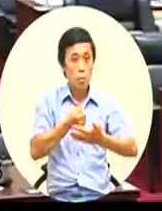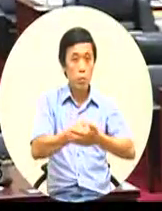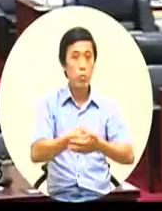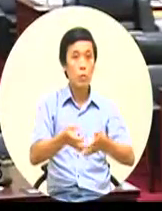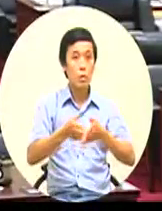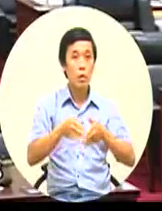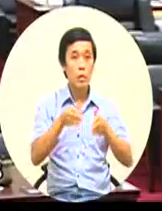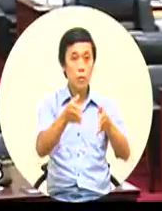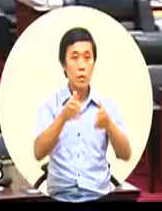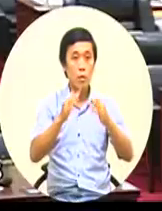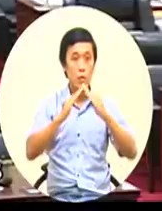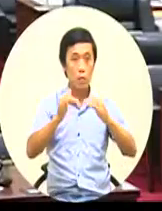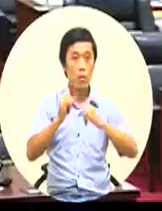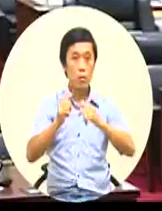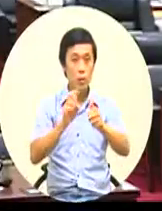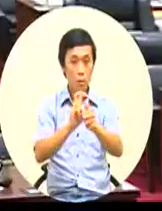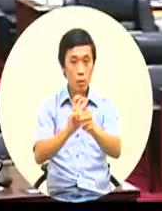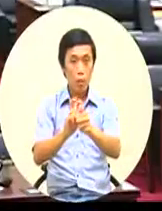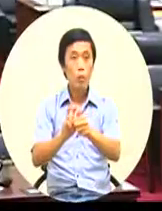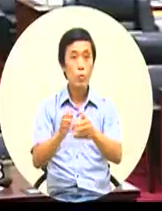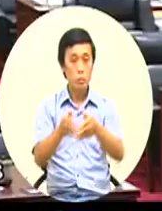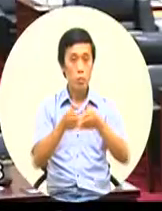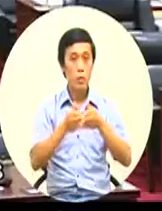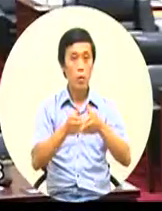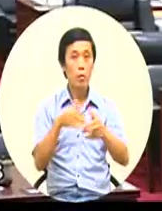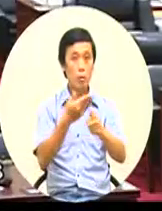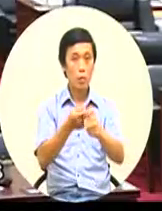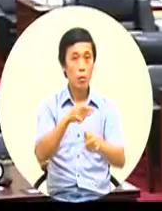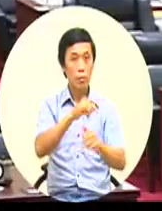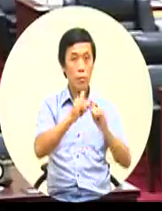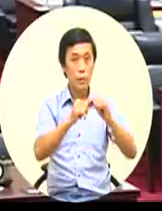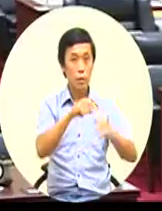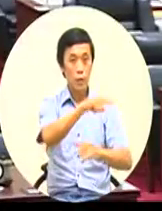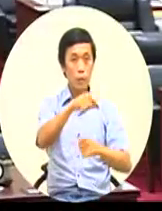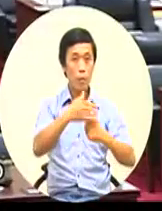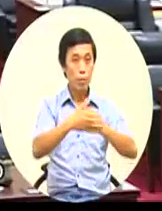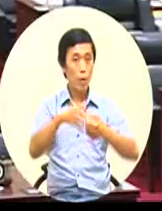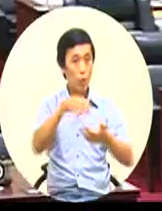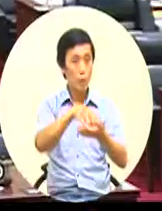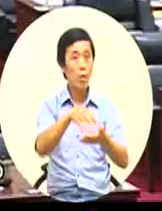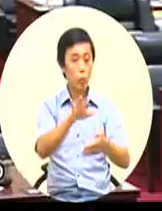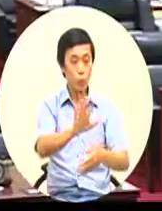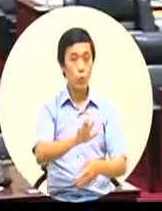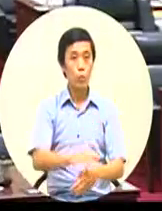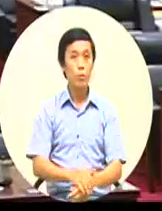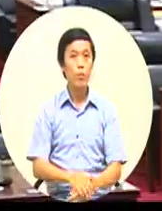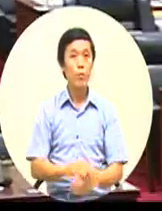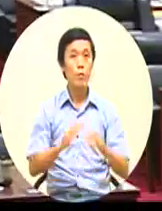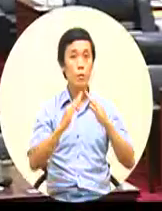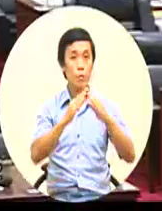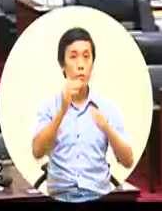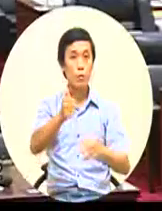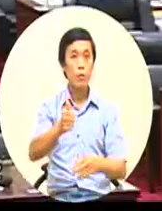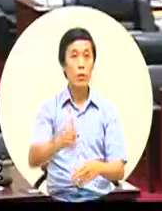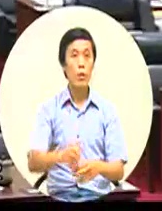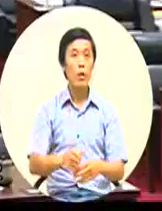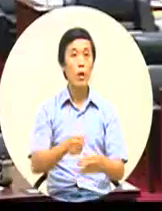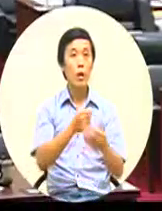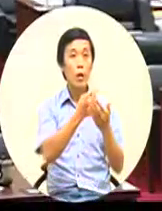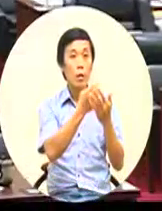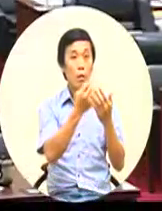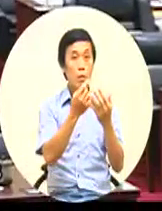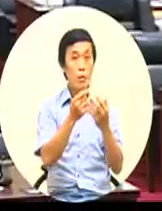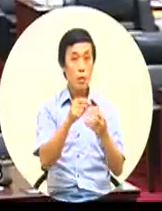市民的这种心理，让我们的百姓受到一定的保障。 市长，没有